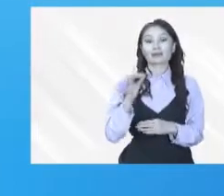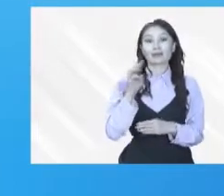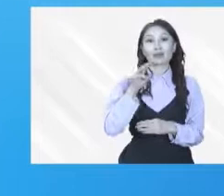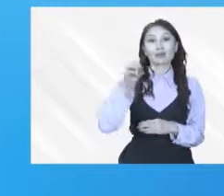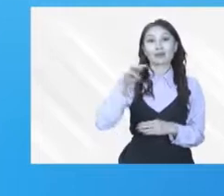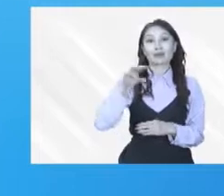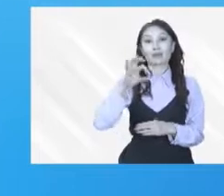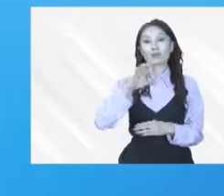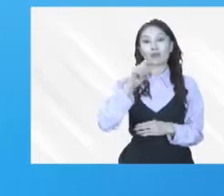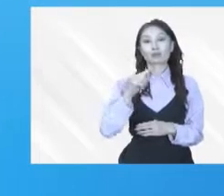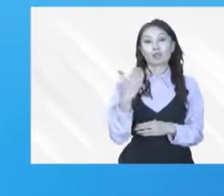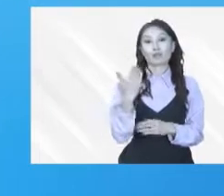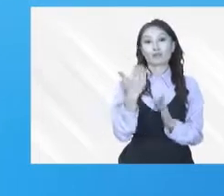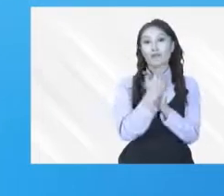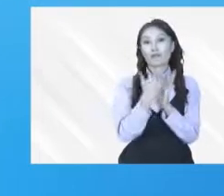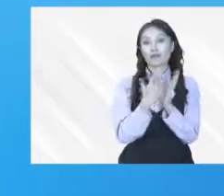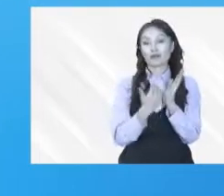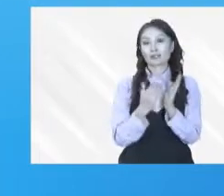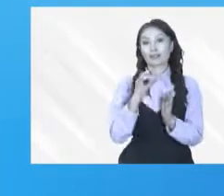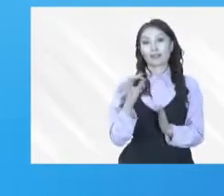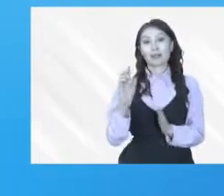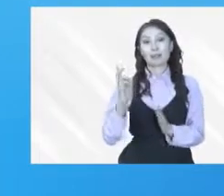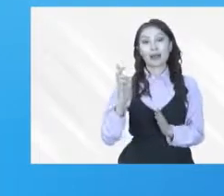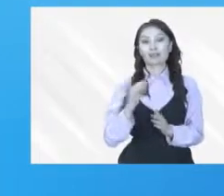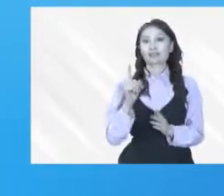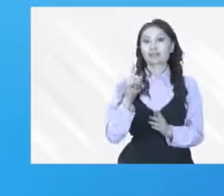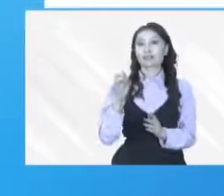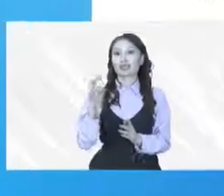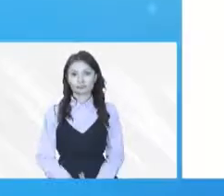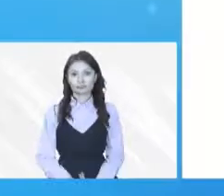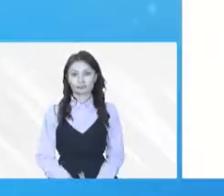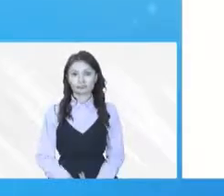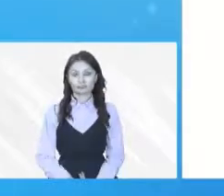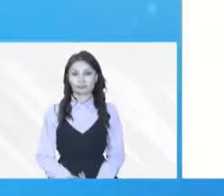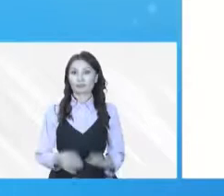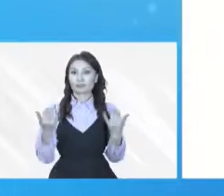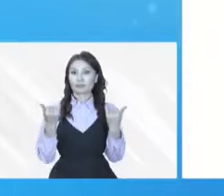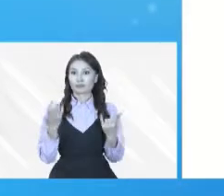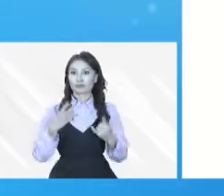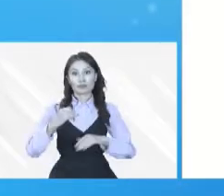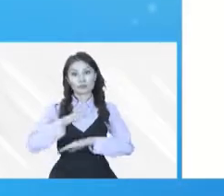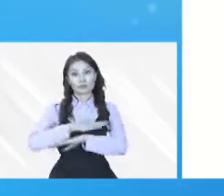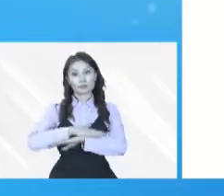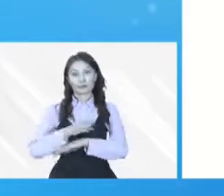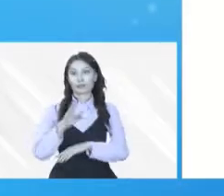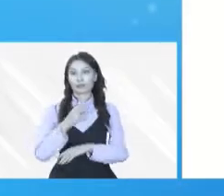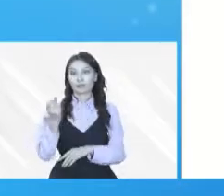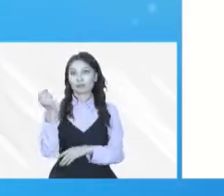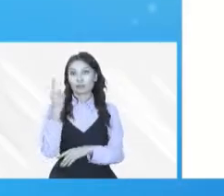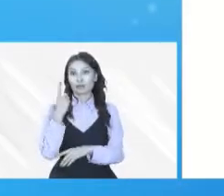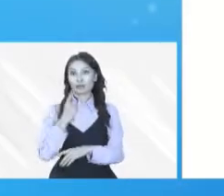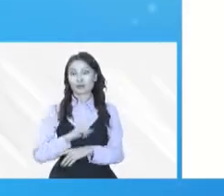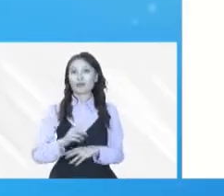митоз, его фазы и биологическое значение. Сегодня на уроке мы